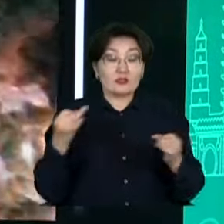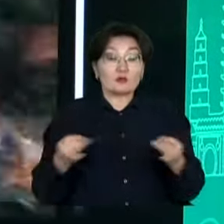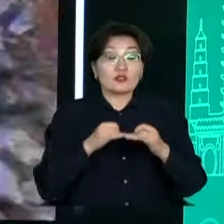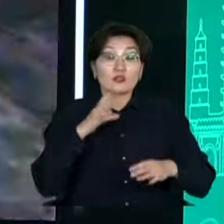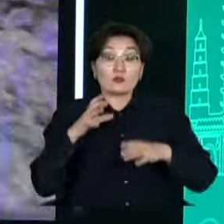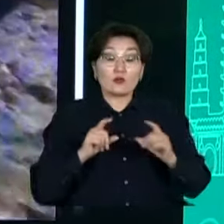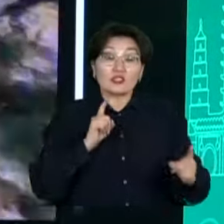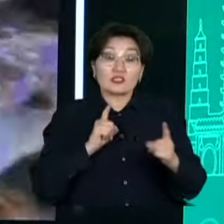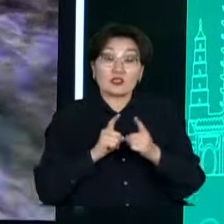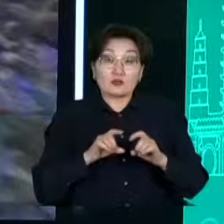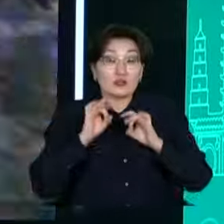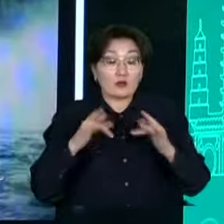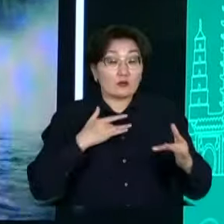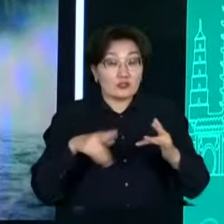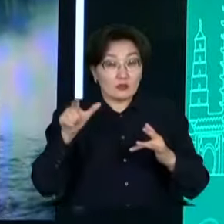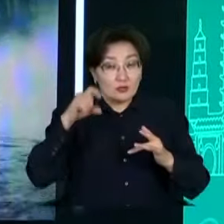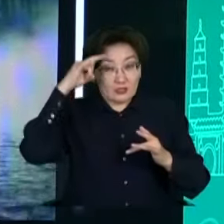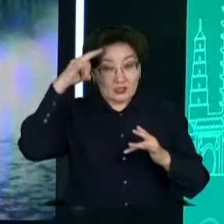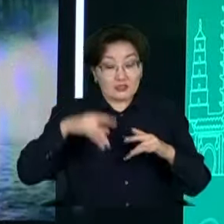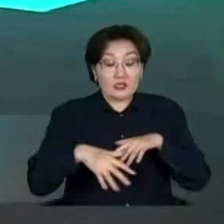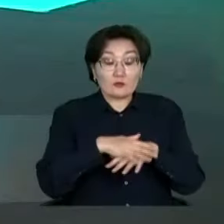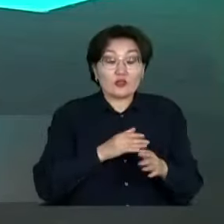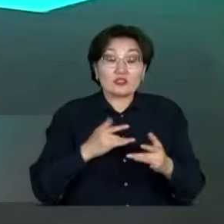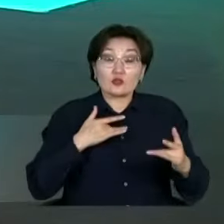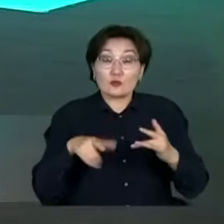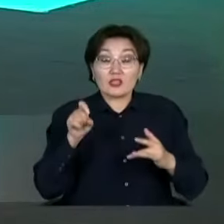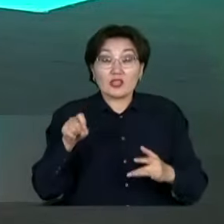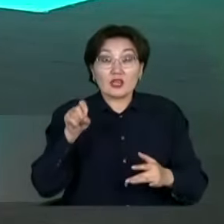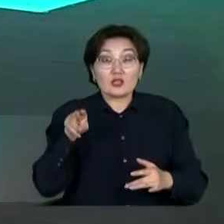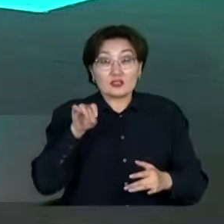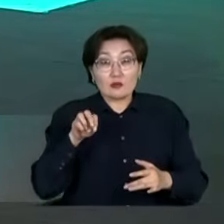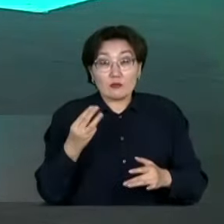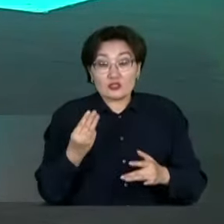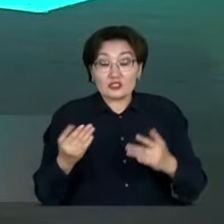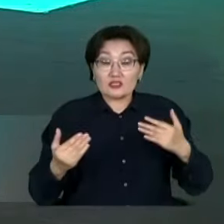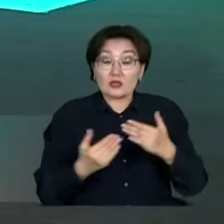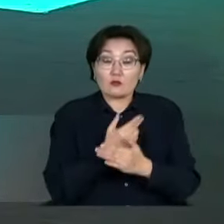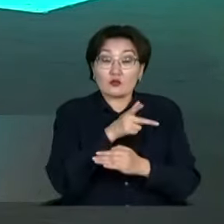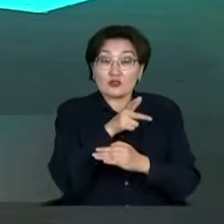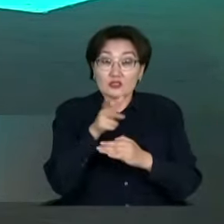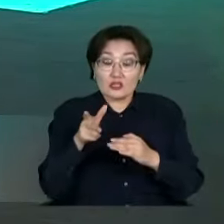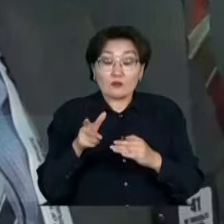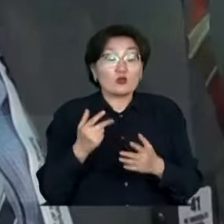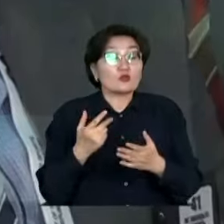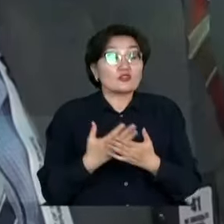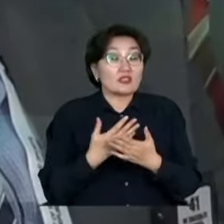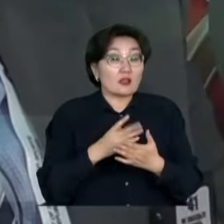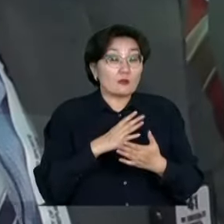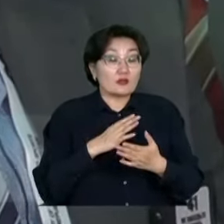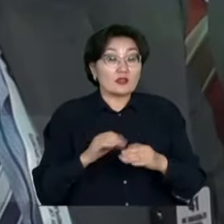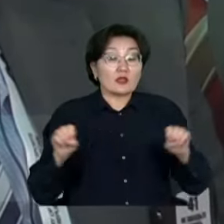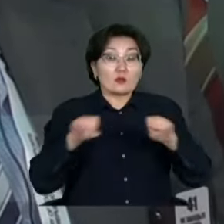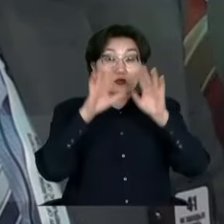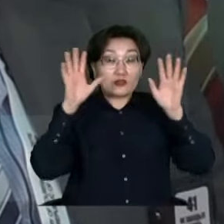халықаралық басқосуда танымал әнші Қазақстанның халық әртісі Димаш Құдайбергеннің жаңа бейне баянының тұсау кесілді. Киелі